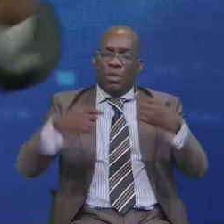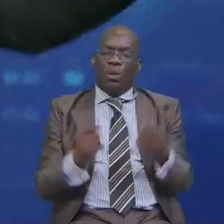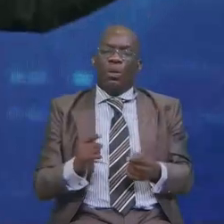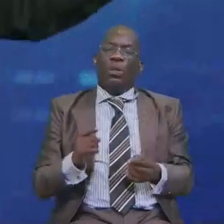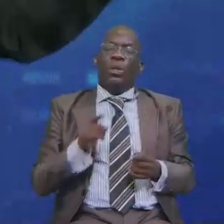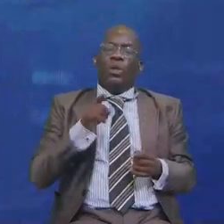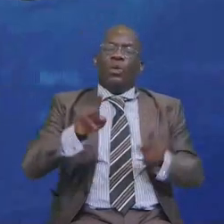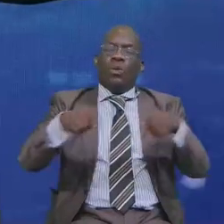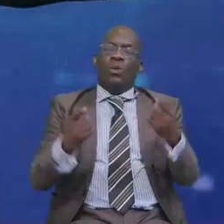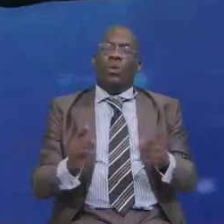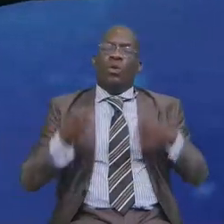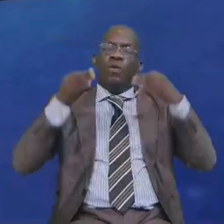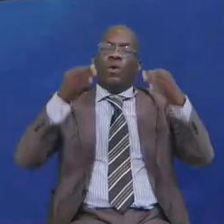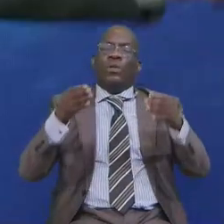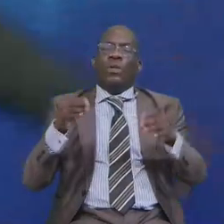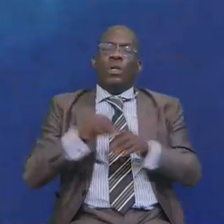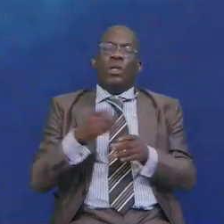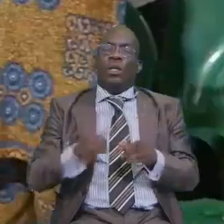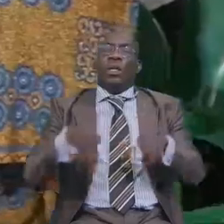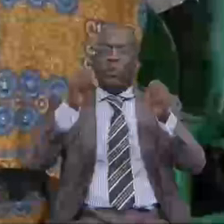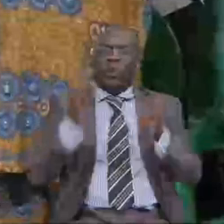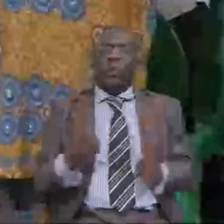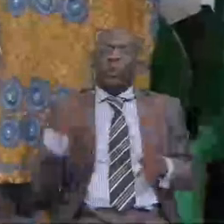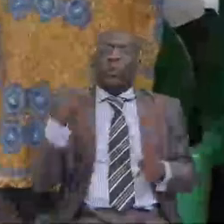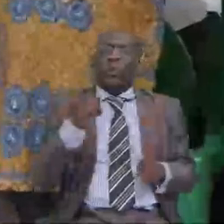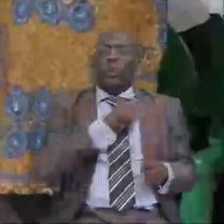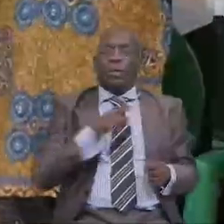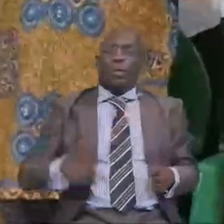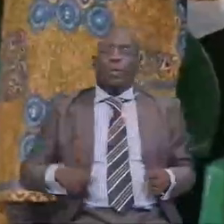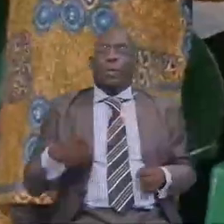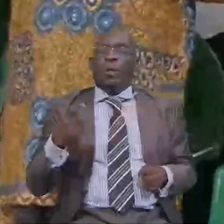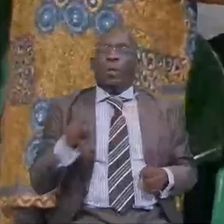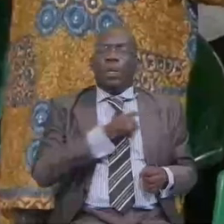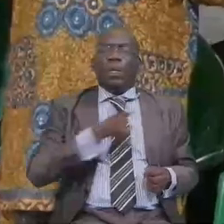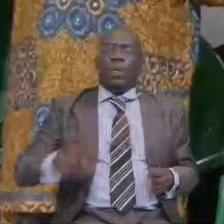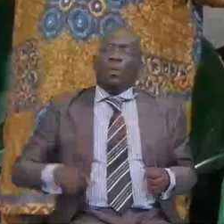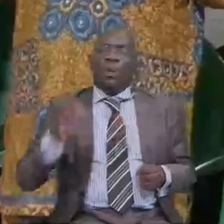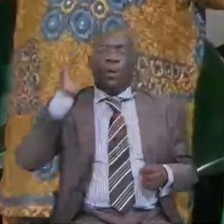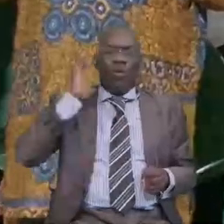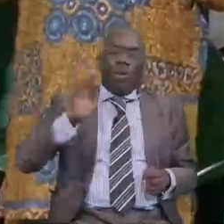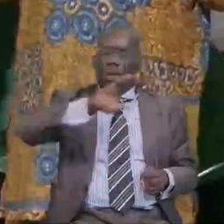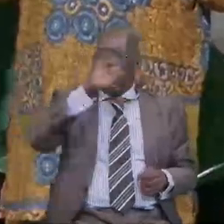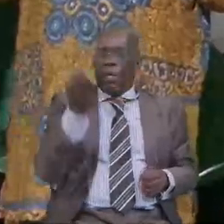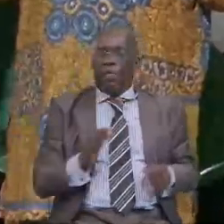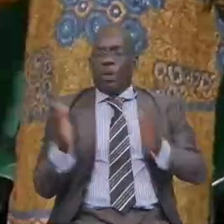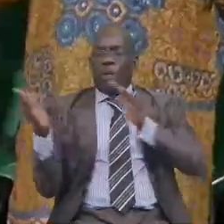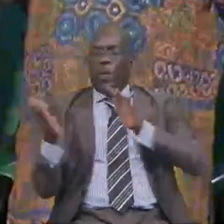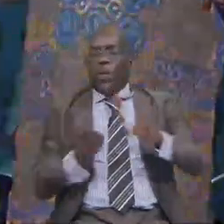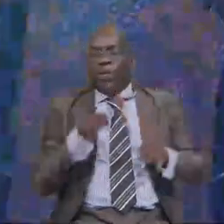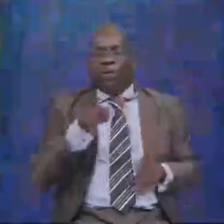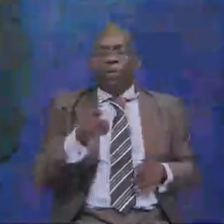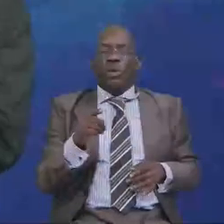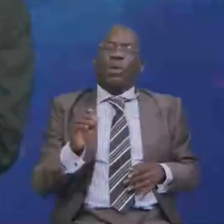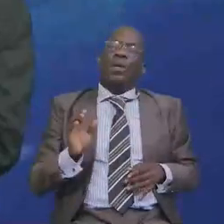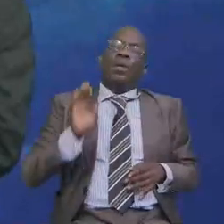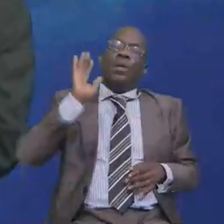Allez dans la force du Seigneur. Le Seigneur ne va jamais vous abandonner. Sa